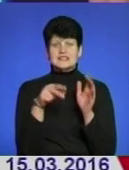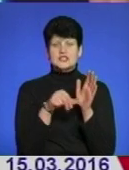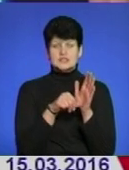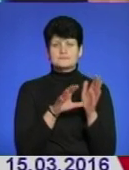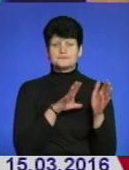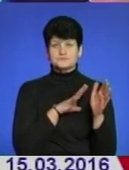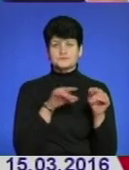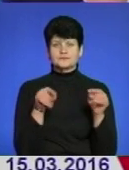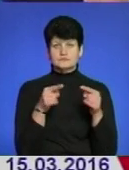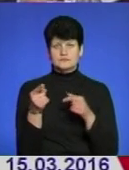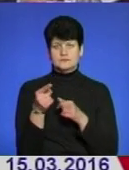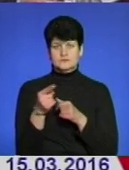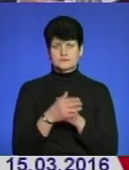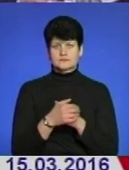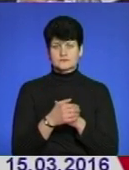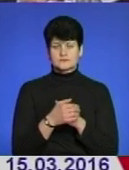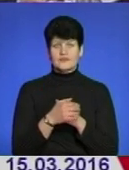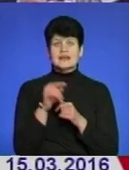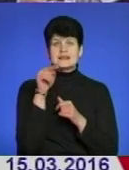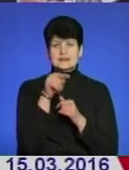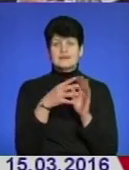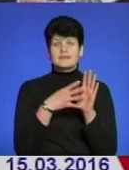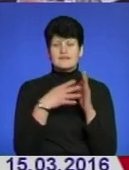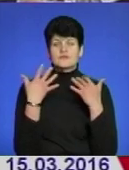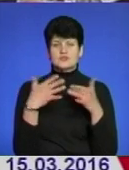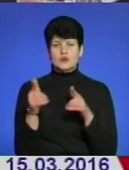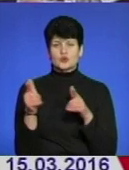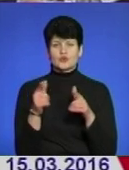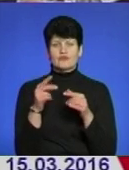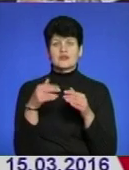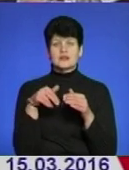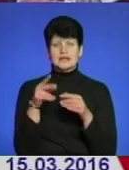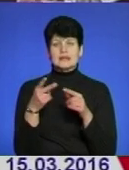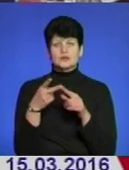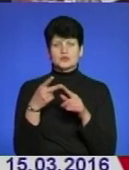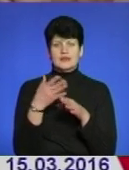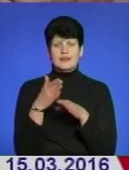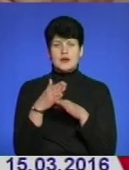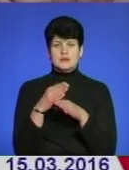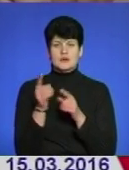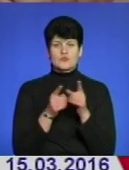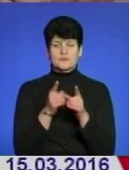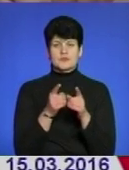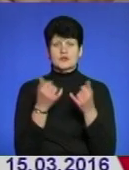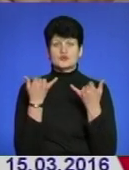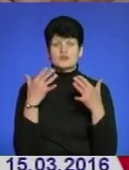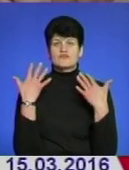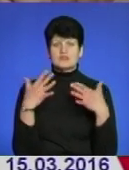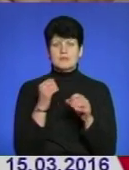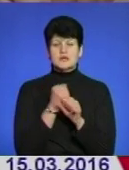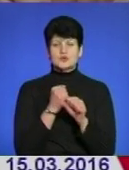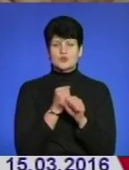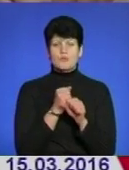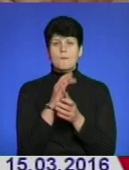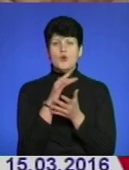було засновано на Тернопільщині. З них 9 вже готові йти на другий етап реформування. Ми сьогодні вже працюємо в